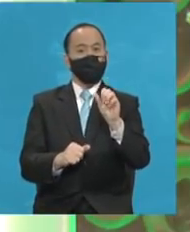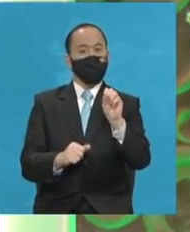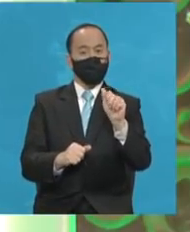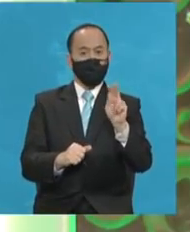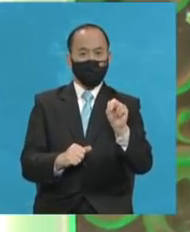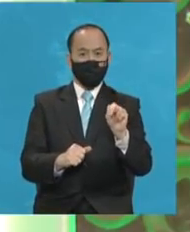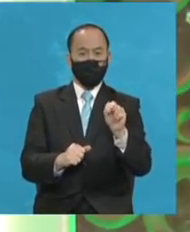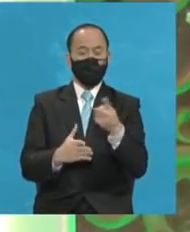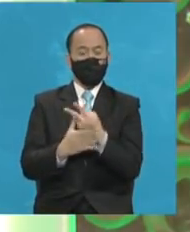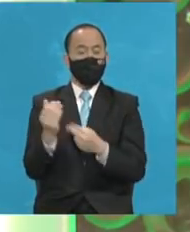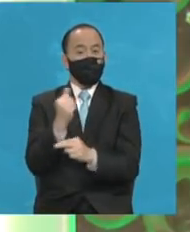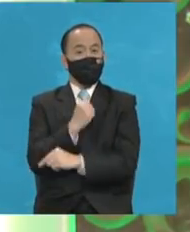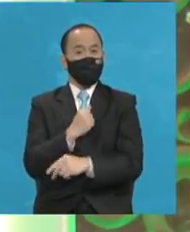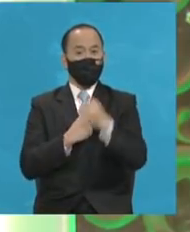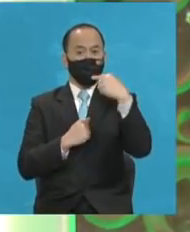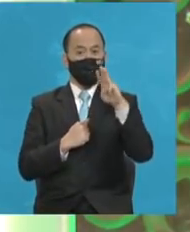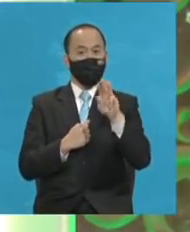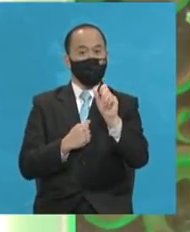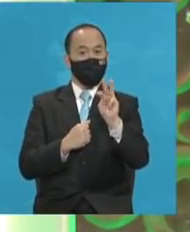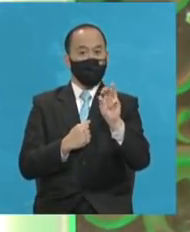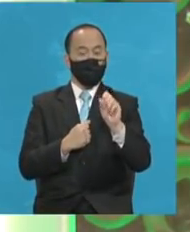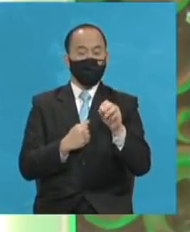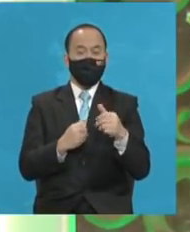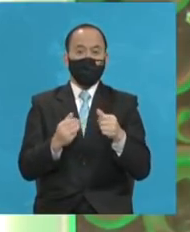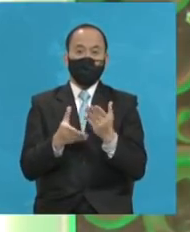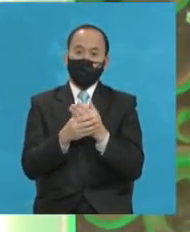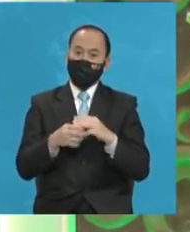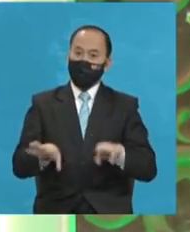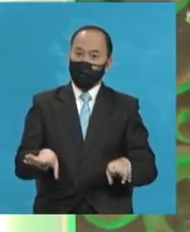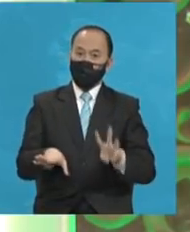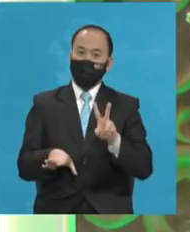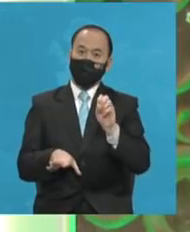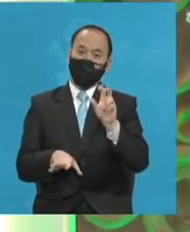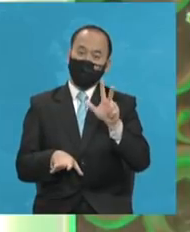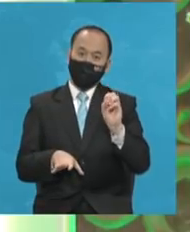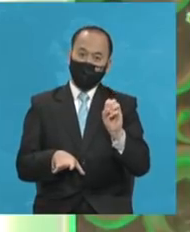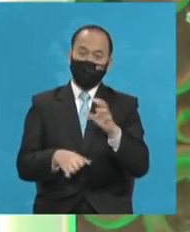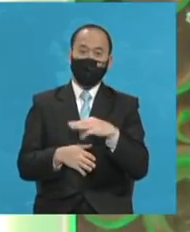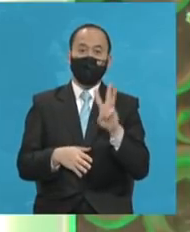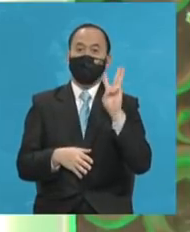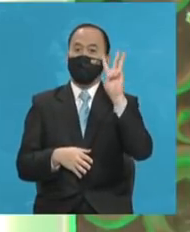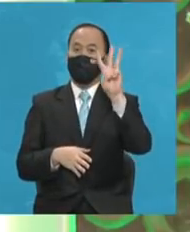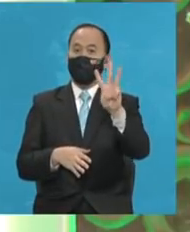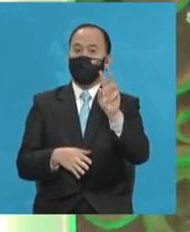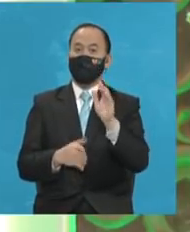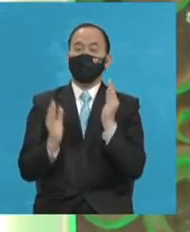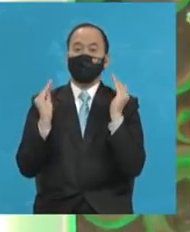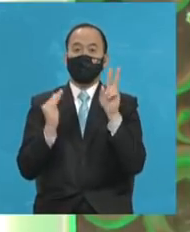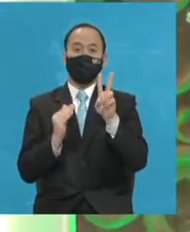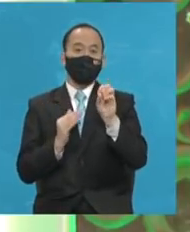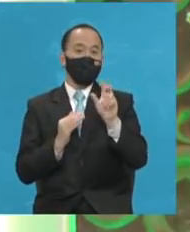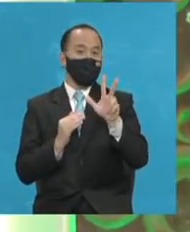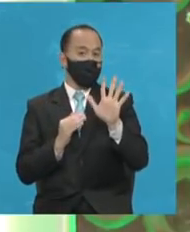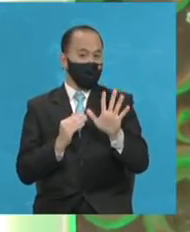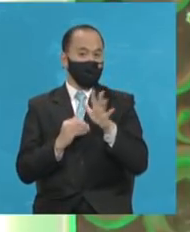buah negara yaitu wawasan kemakmuran bersama 20-30 dan wawasan Brunei